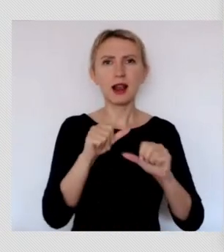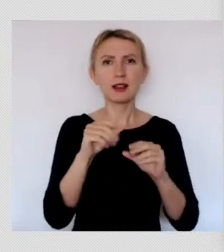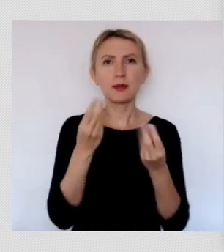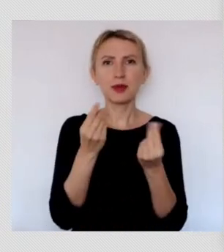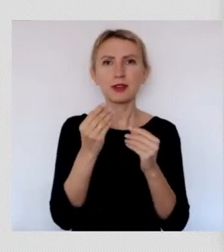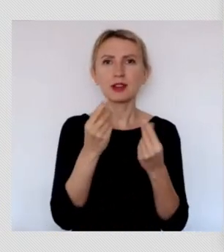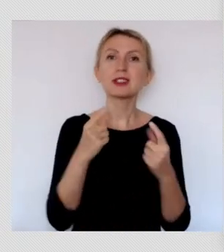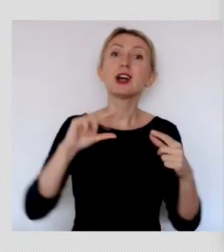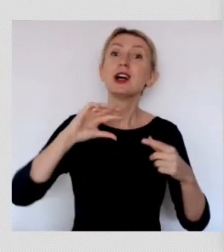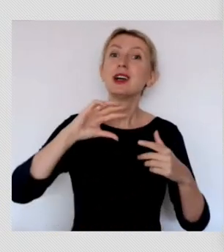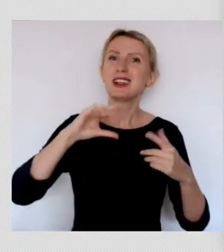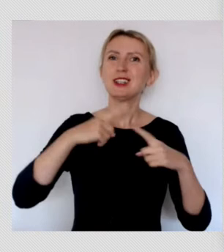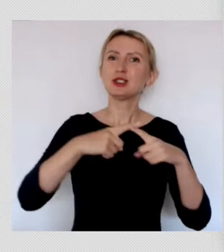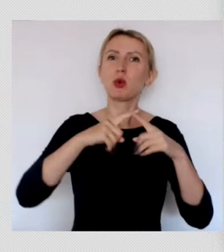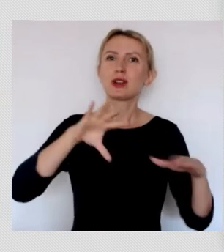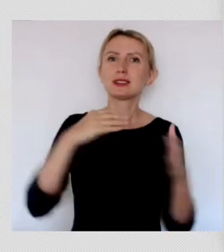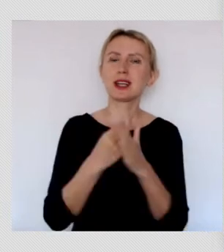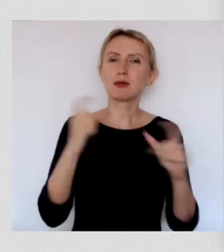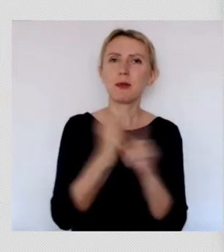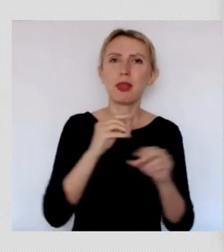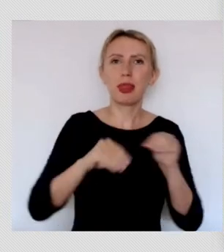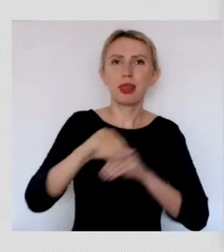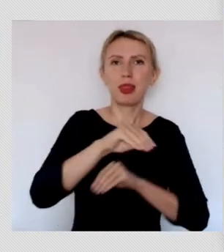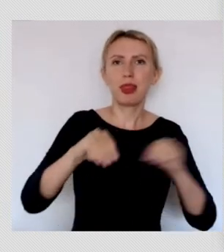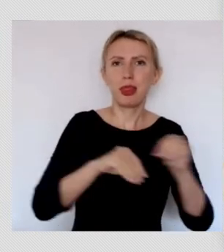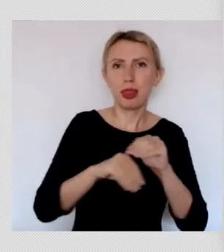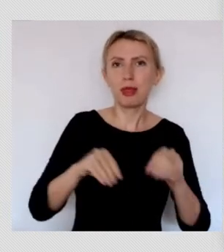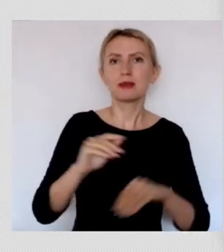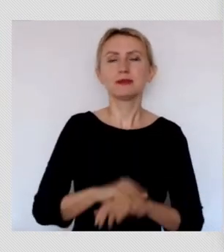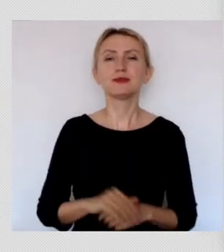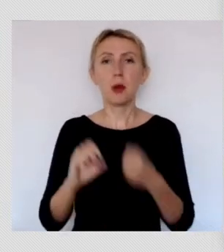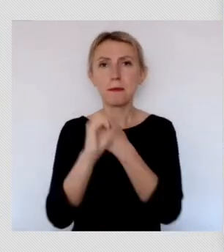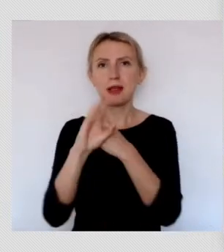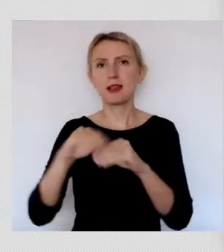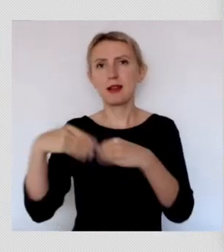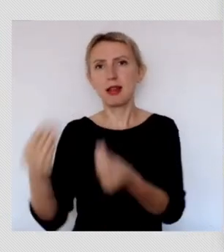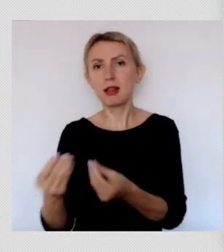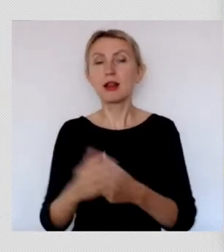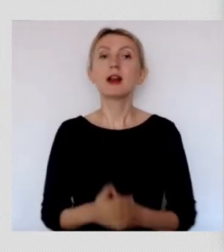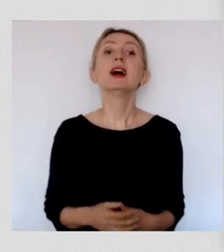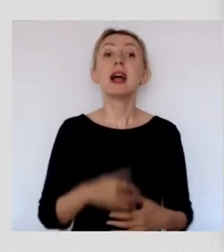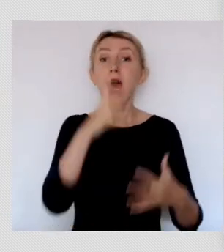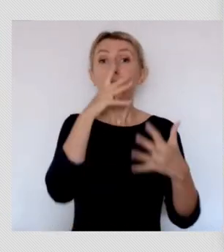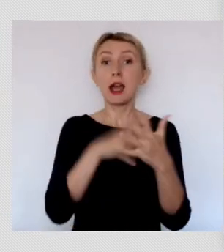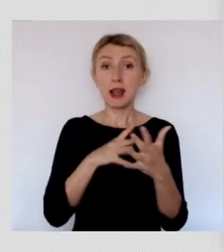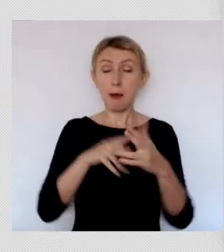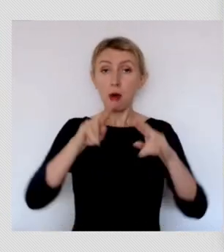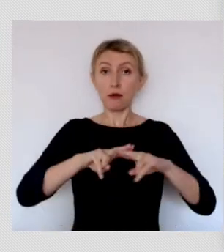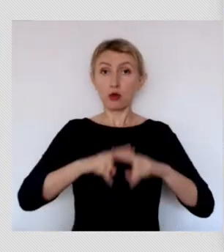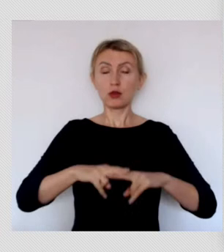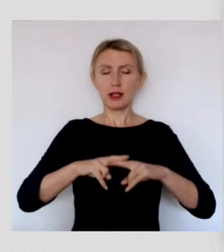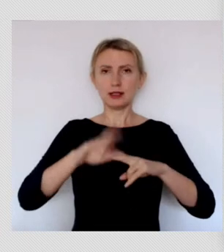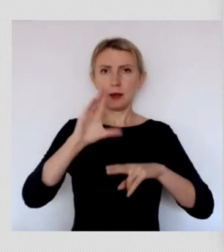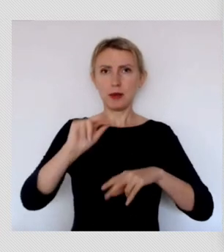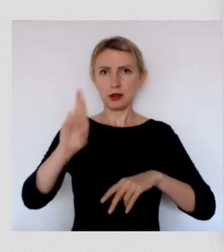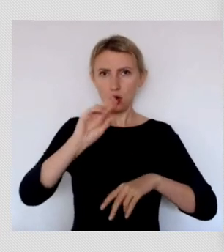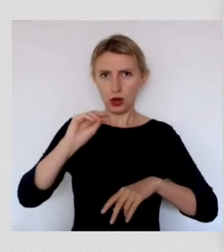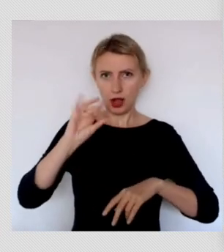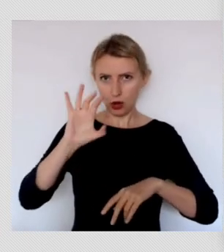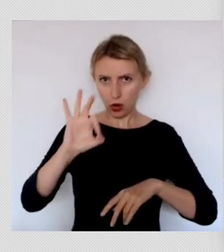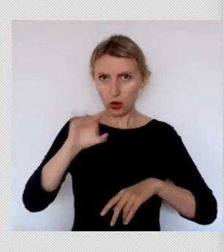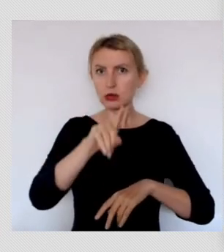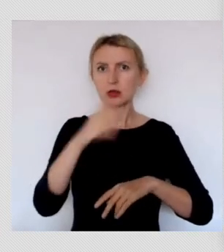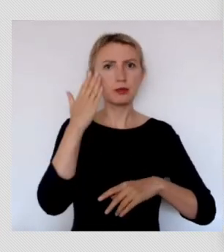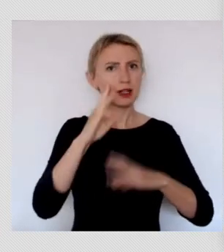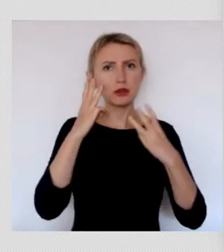spółek Skarbu Państwa do określonych mediów. Znowu, raport Fundacji Batorego dotyczący finansowania partii i wyborów jest bardzo